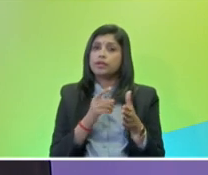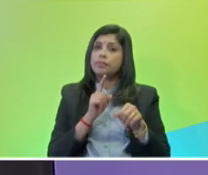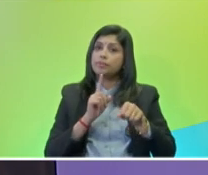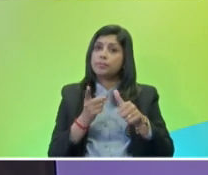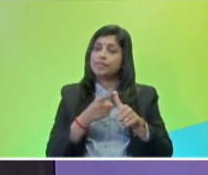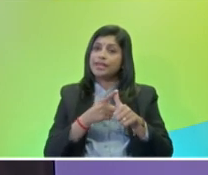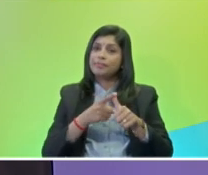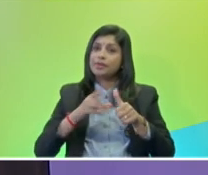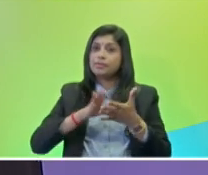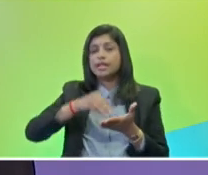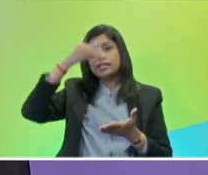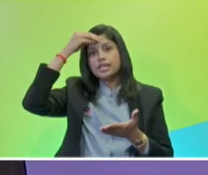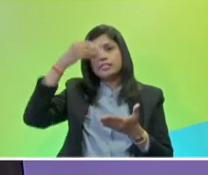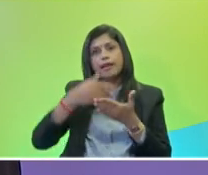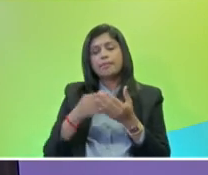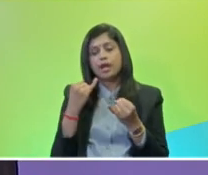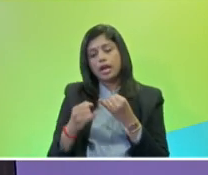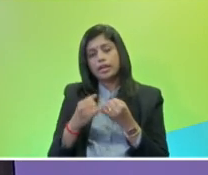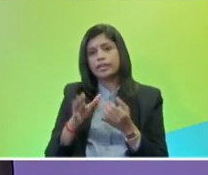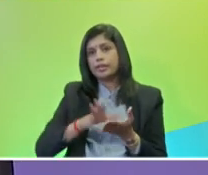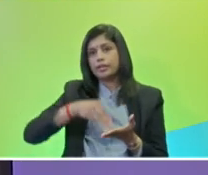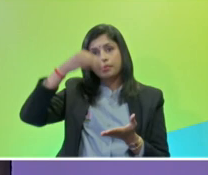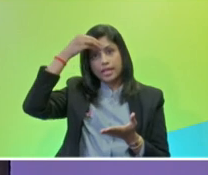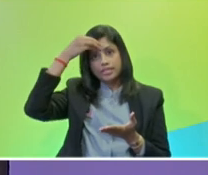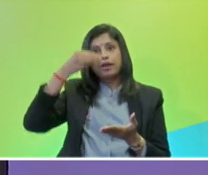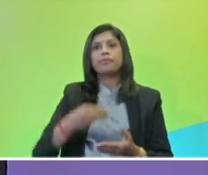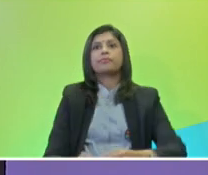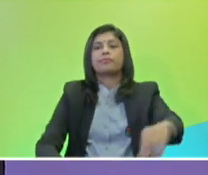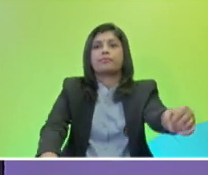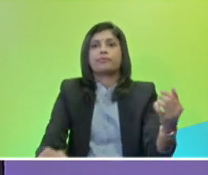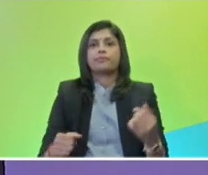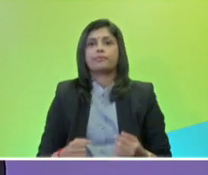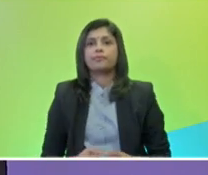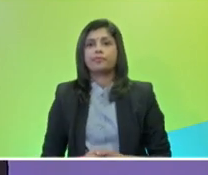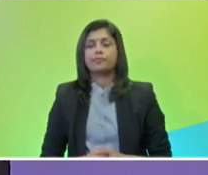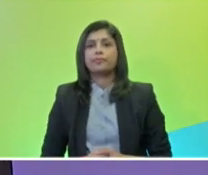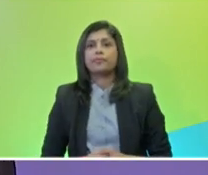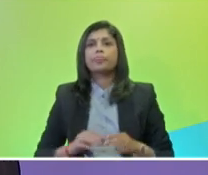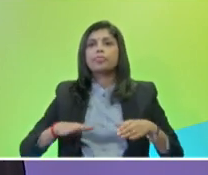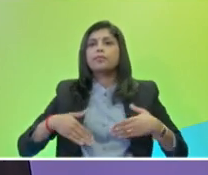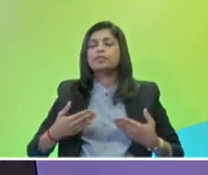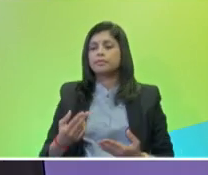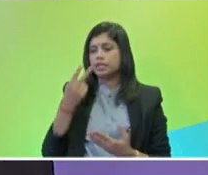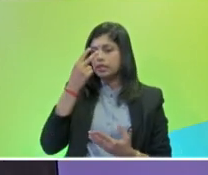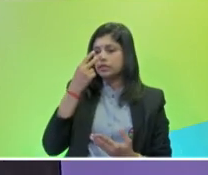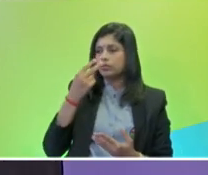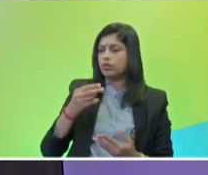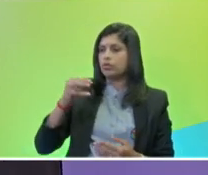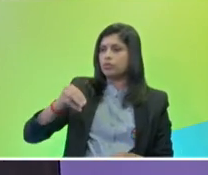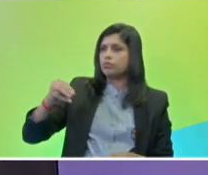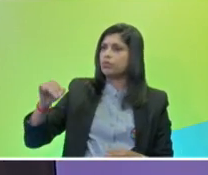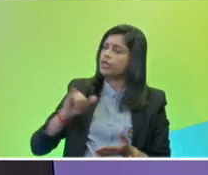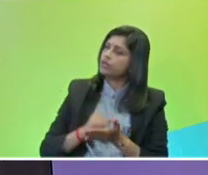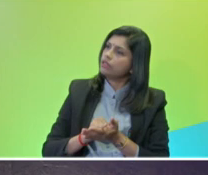Oke Bagaimana perkembangan murid dapat dinilai Oke perkembangan murid dapat dinilai melalui tahap wawasan murid maksudnya